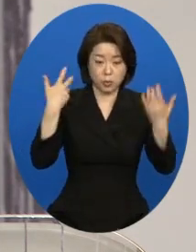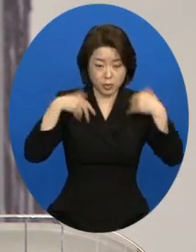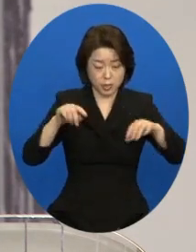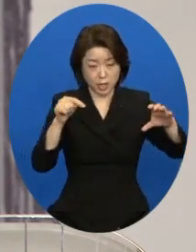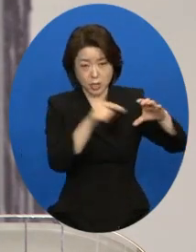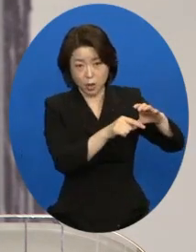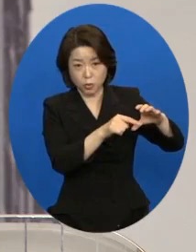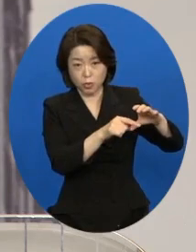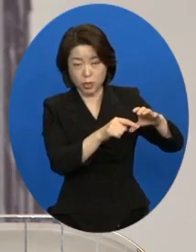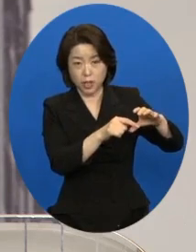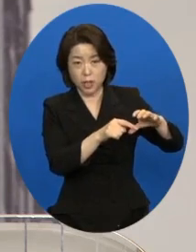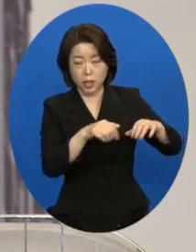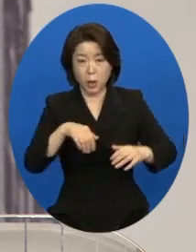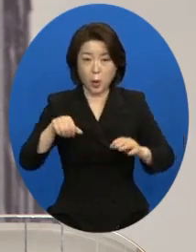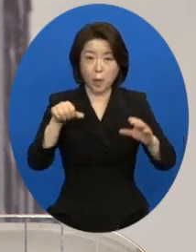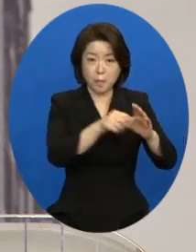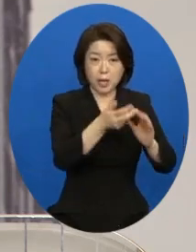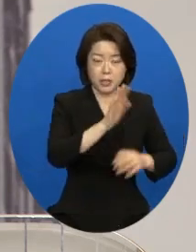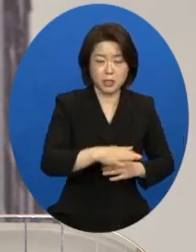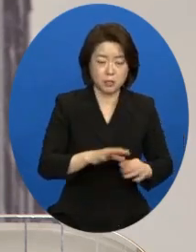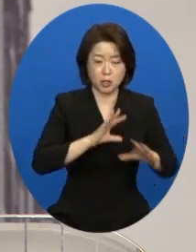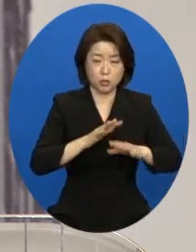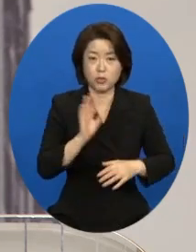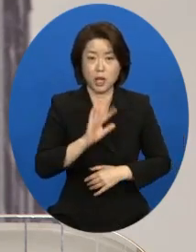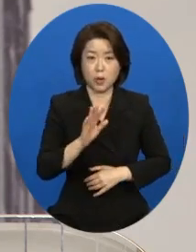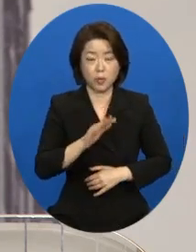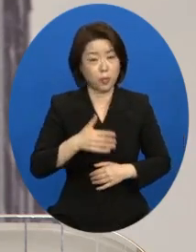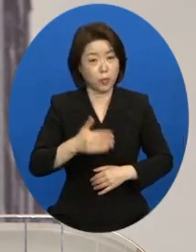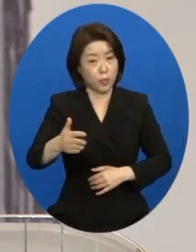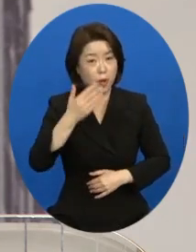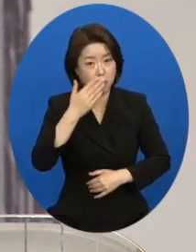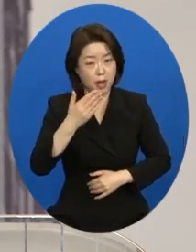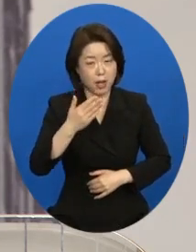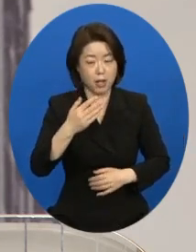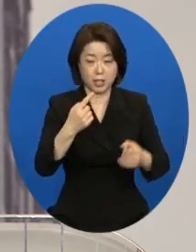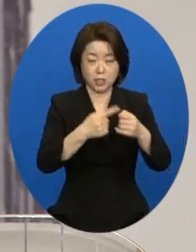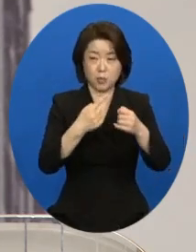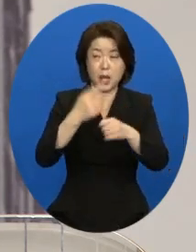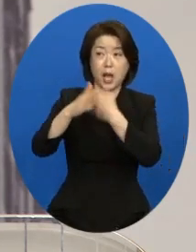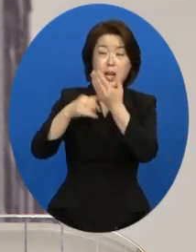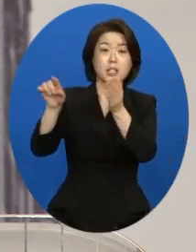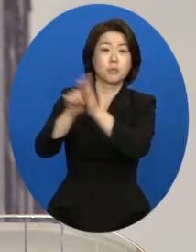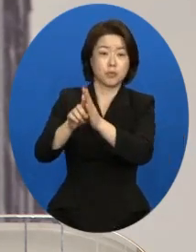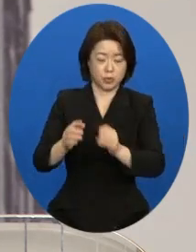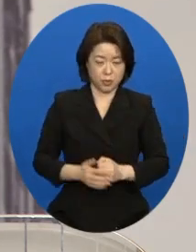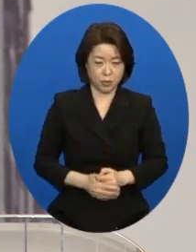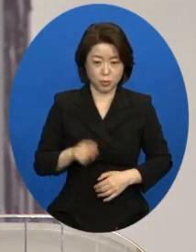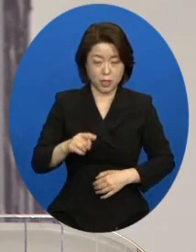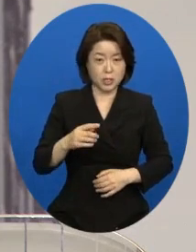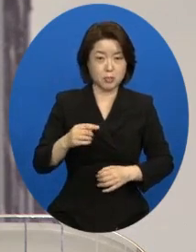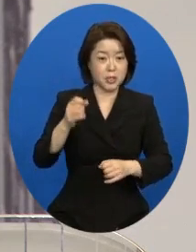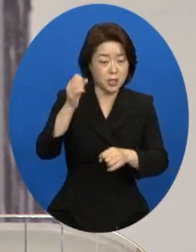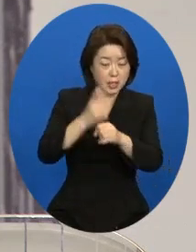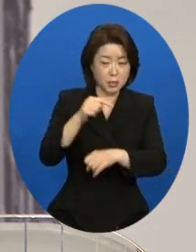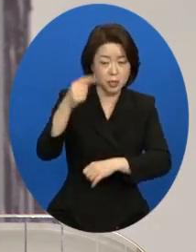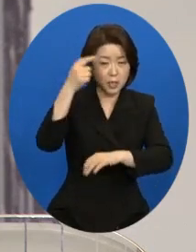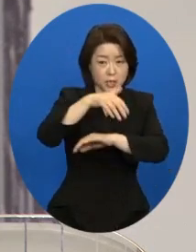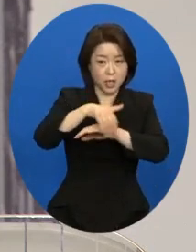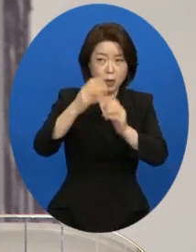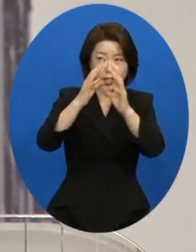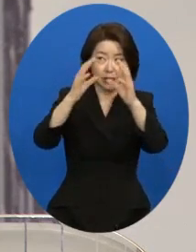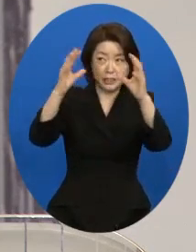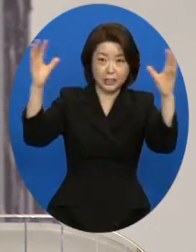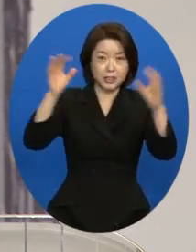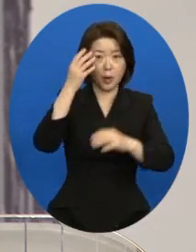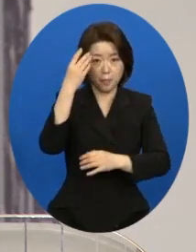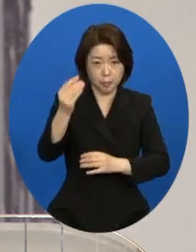던져져도 거기 두려워하지 않고 갈 수 있었는가? 하나님이 신뢰했고, 첫 번째. 두 번째는 이미 이 그림을 봤어요.